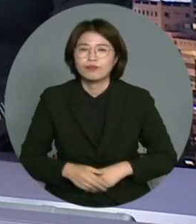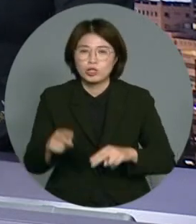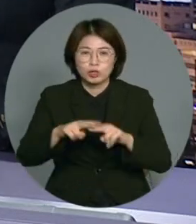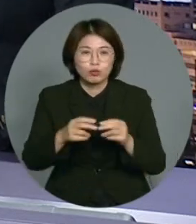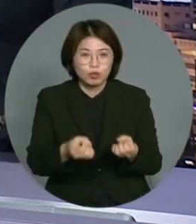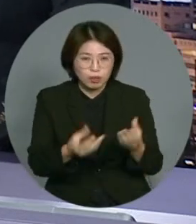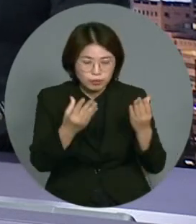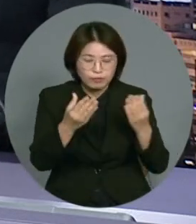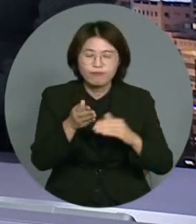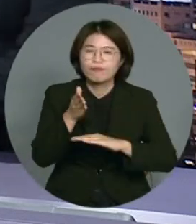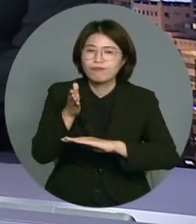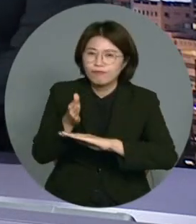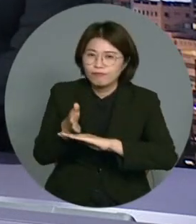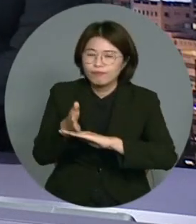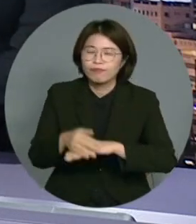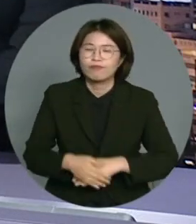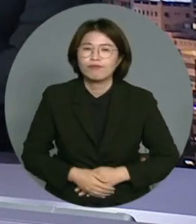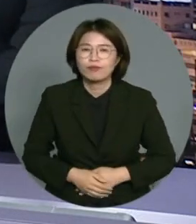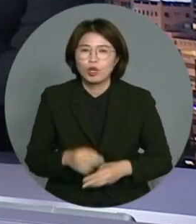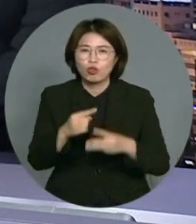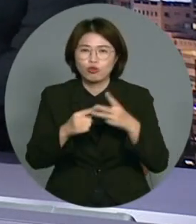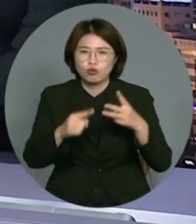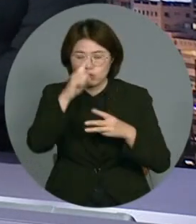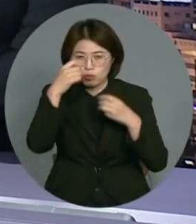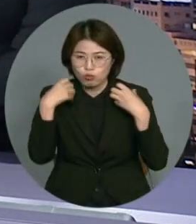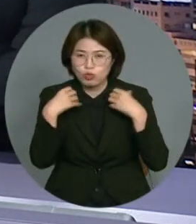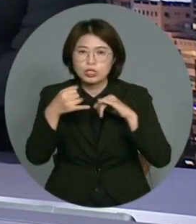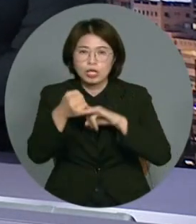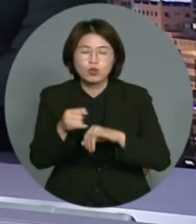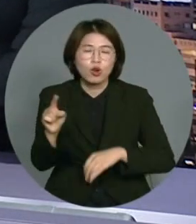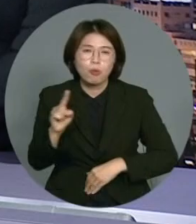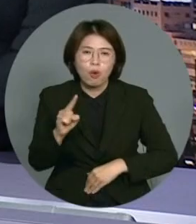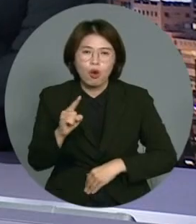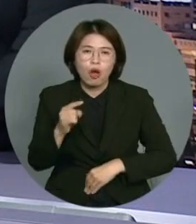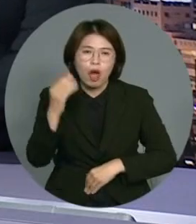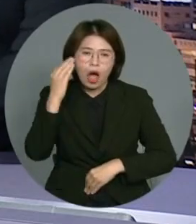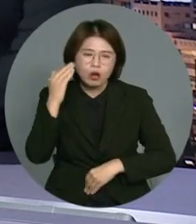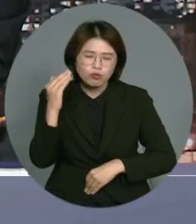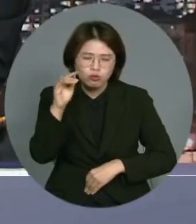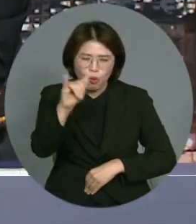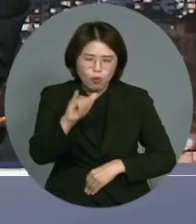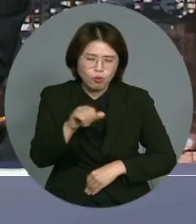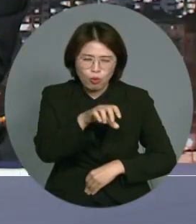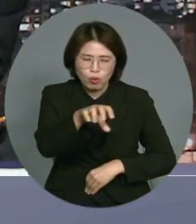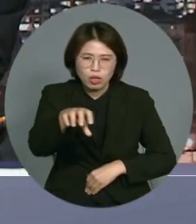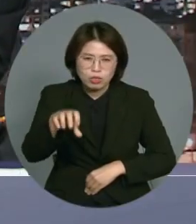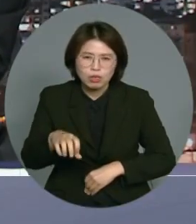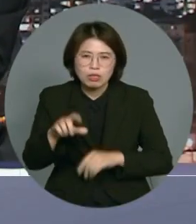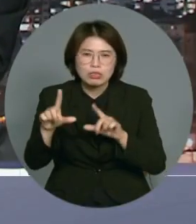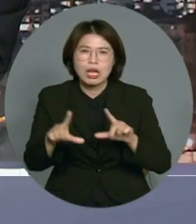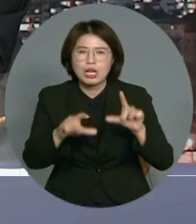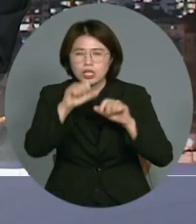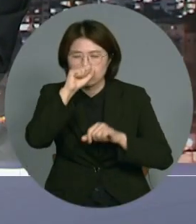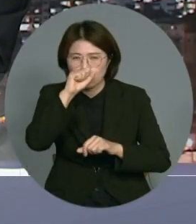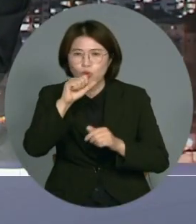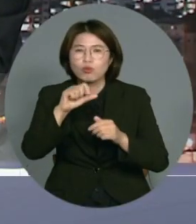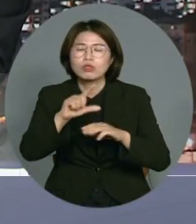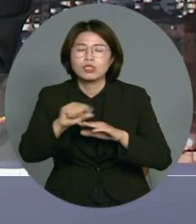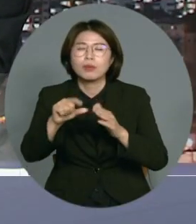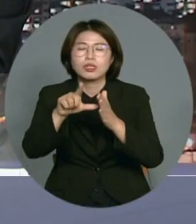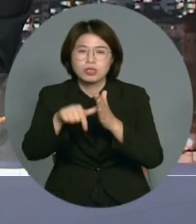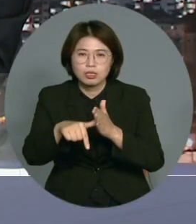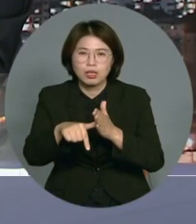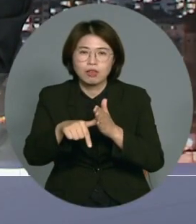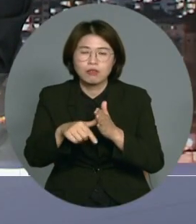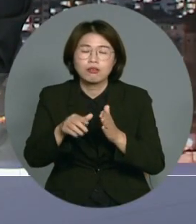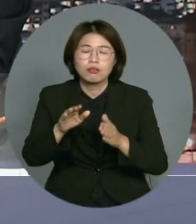축하드립니다 고맙습니다 윤석열 정부의 약속한게 대한민국 어디서나 살기 좋은 지방시대인데 국가균형발전에